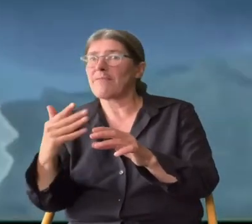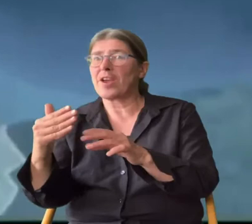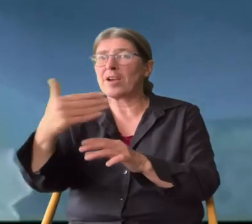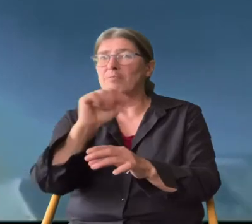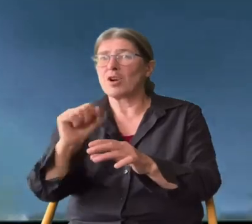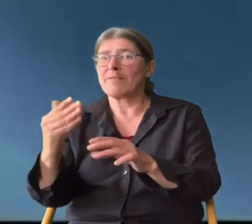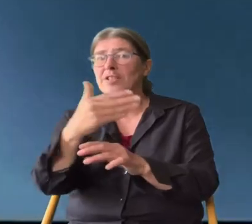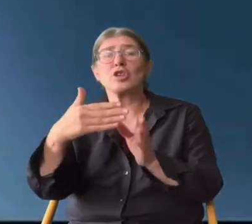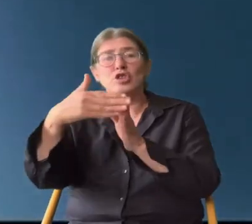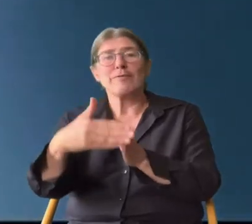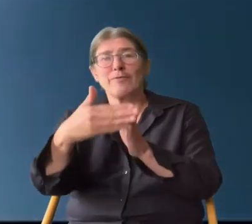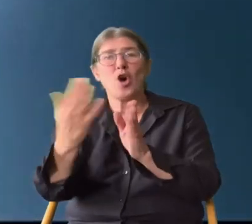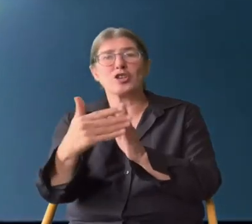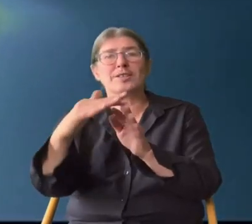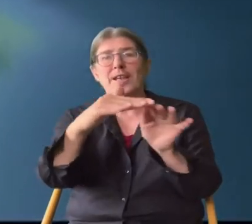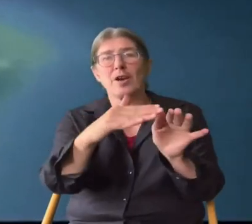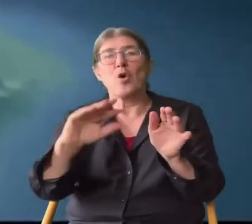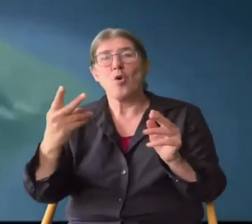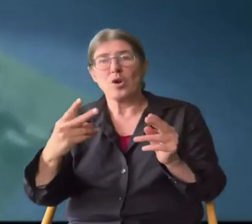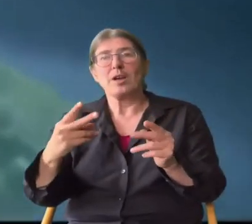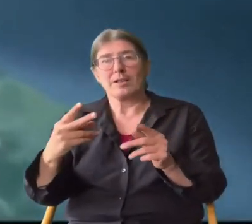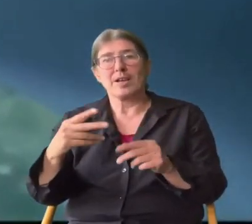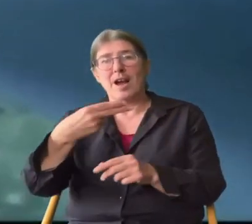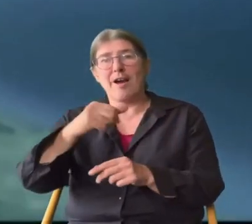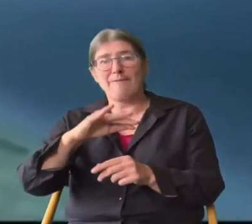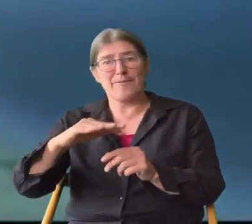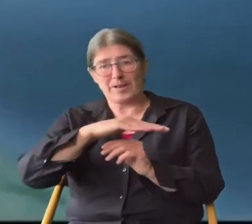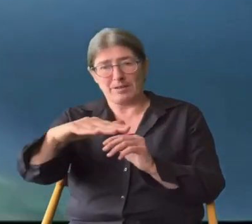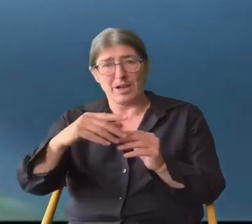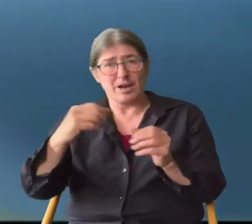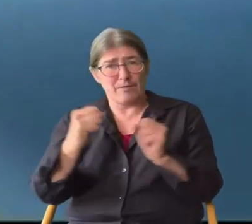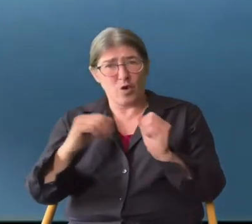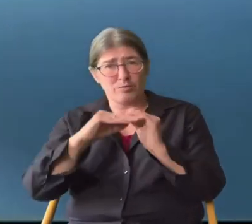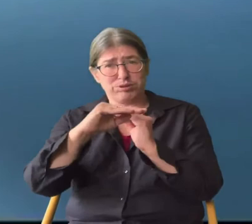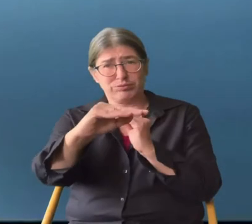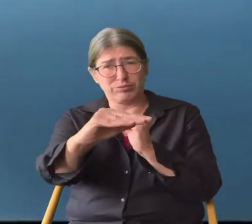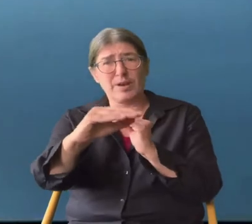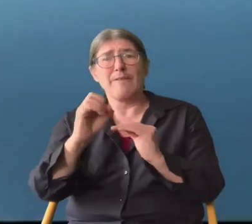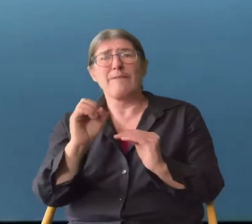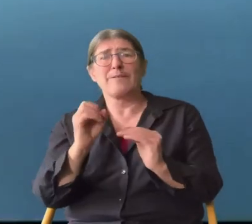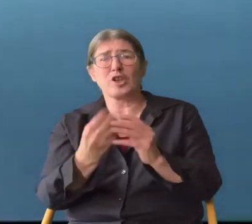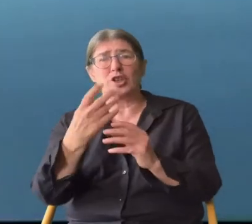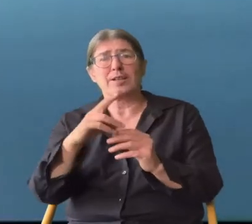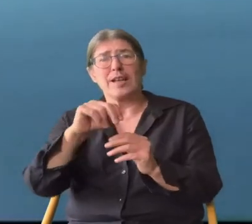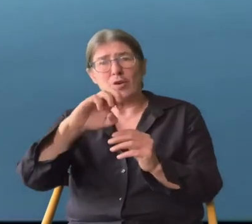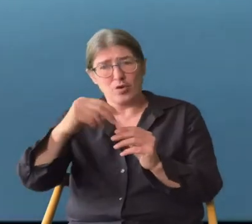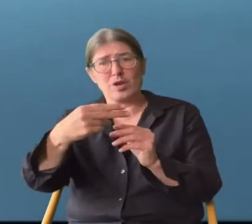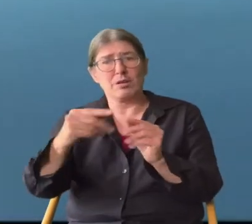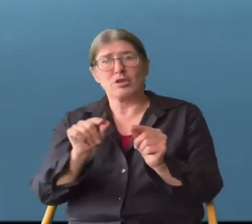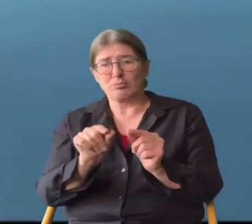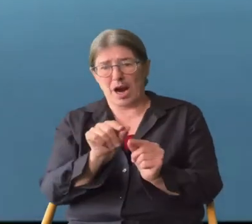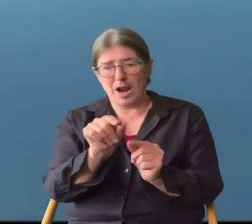Westen. Entweder per Schiff über die Ostsee oder über das zugefrorene Haff auf die frische Nehrung, jenen schmalen Streifen